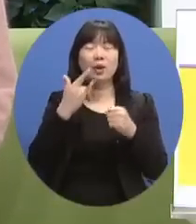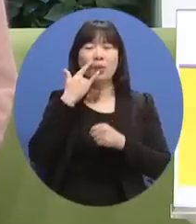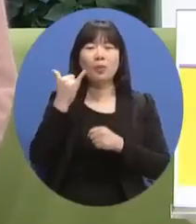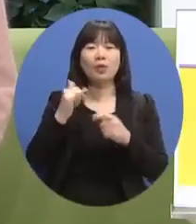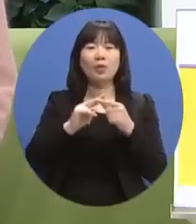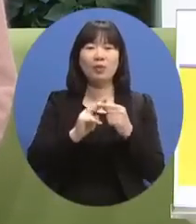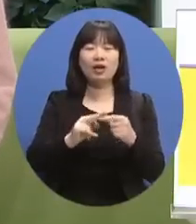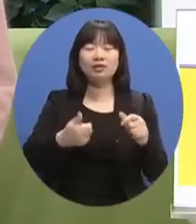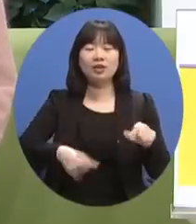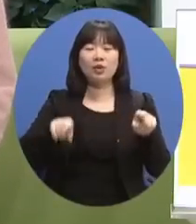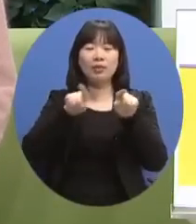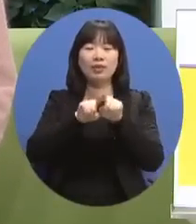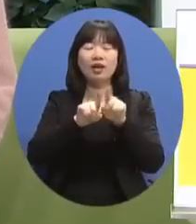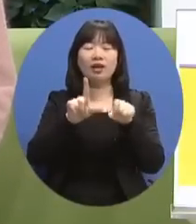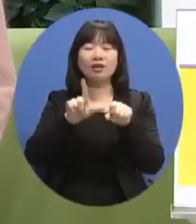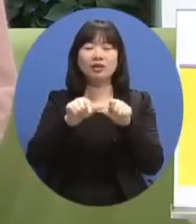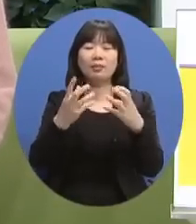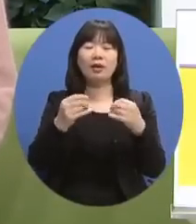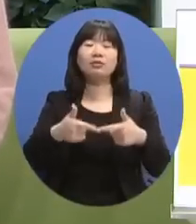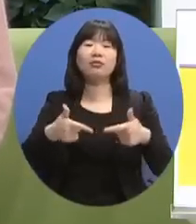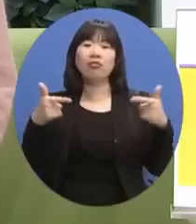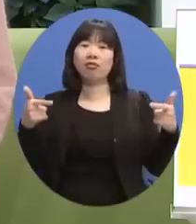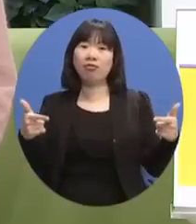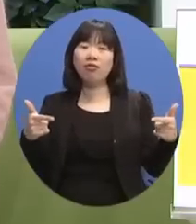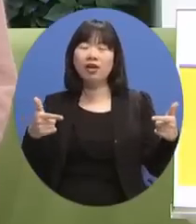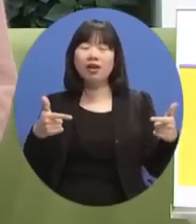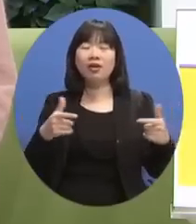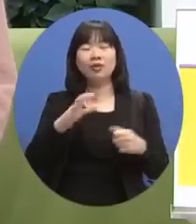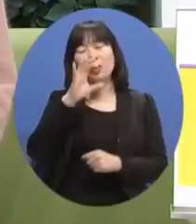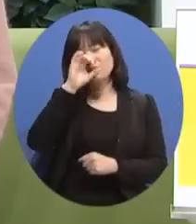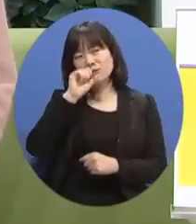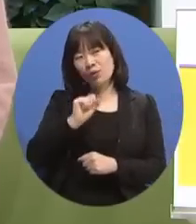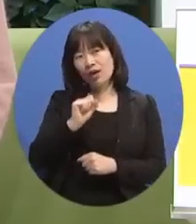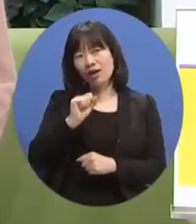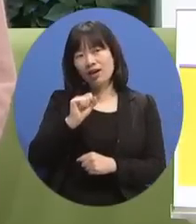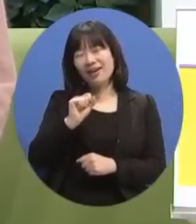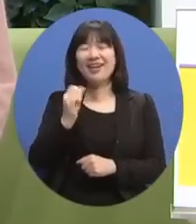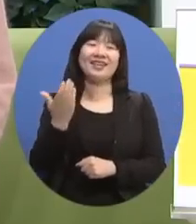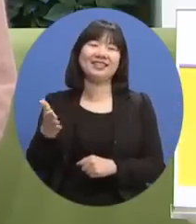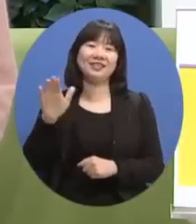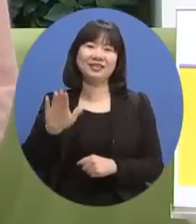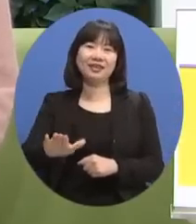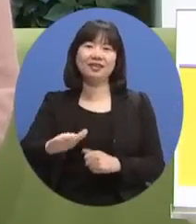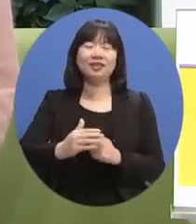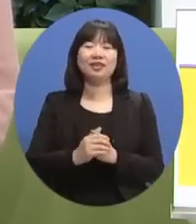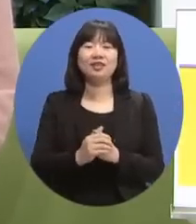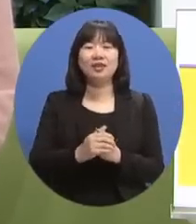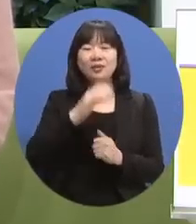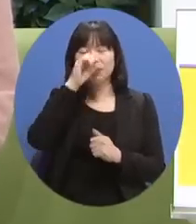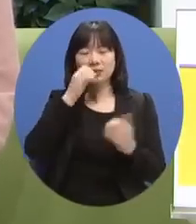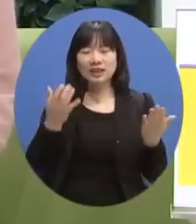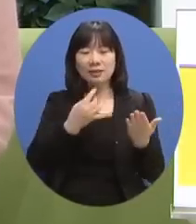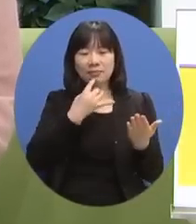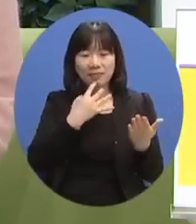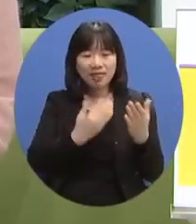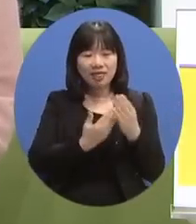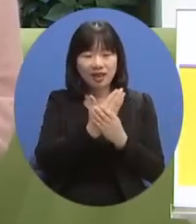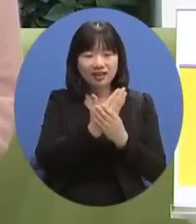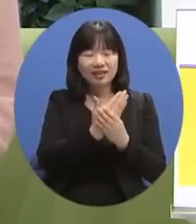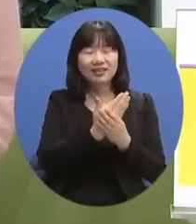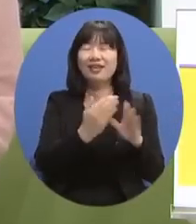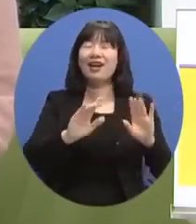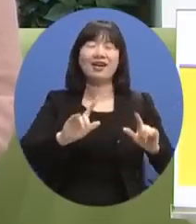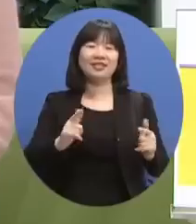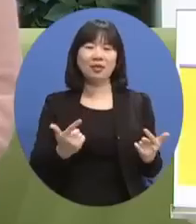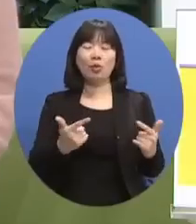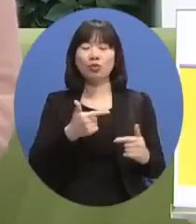부모와 아이가 이제 함께하는 시간이 많이 늘어나서 좋기도 하겠지만, 네. 네. 좋은 일만 있는 건 아닐 것 같아요.